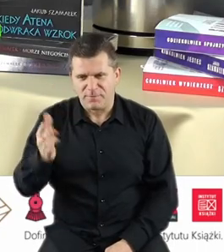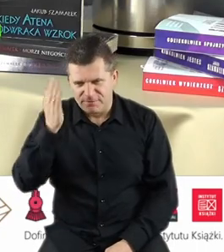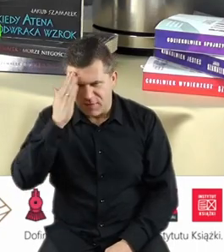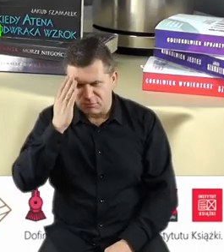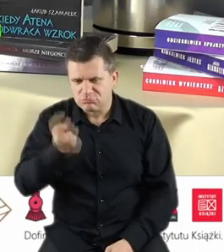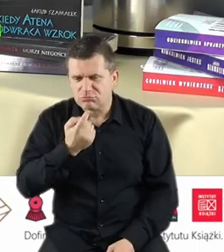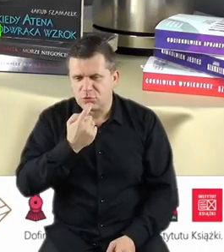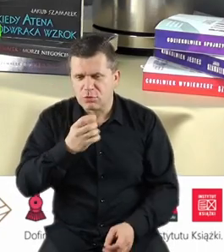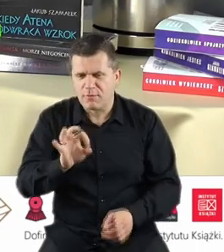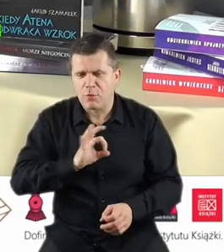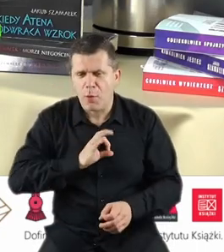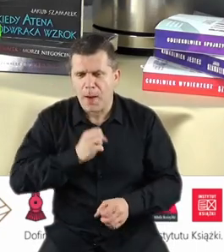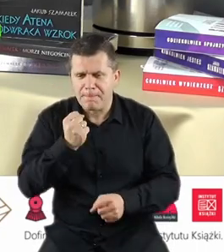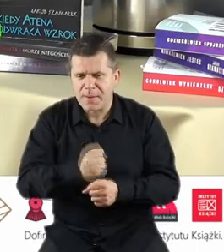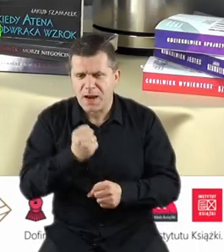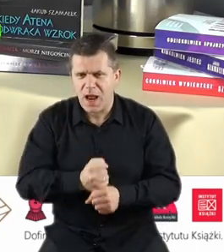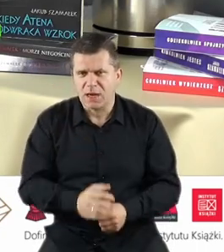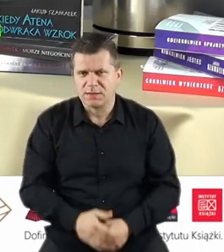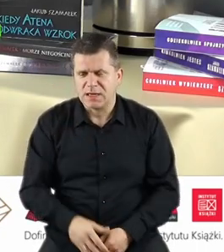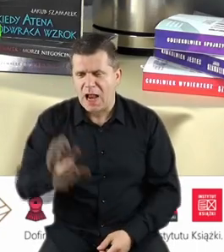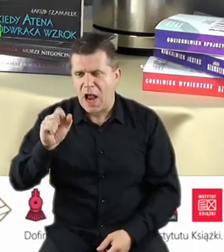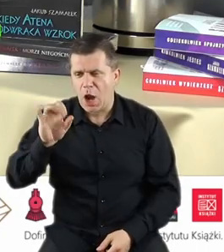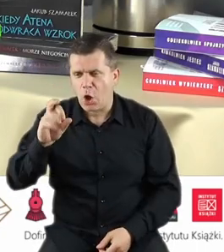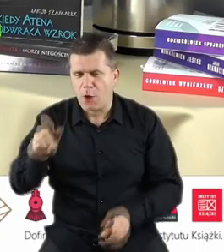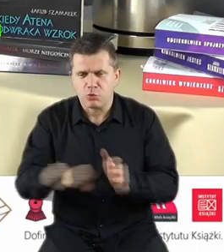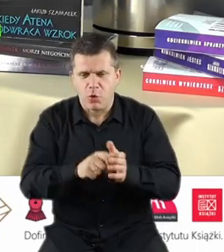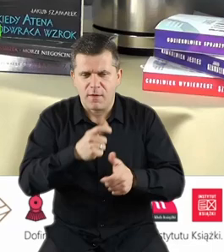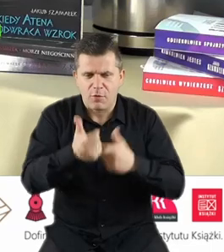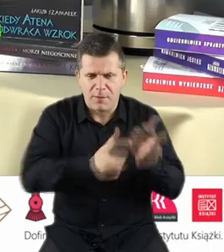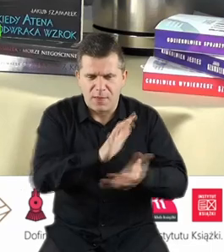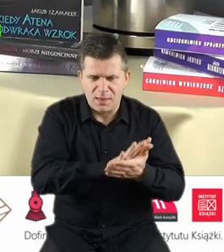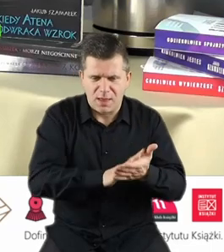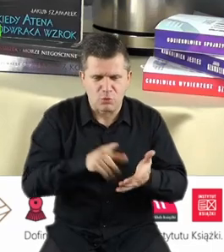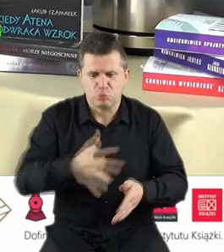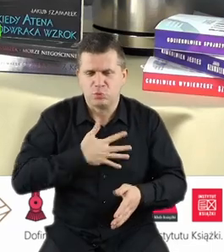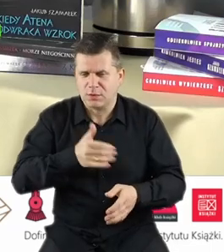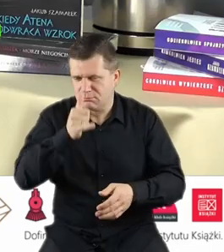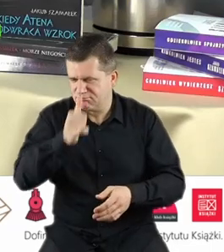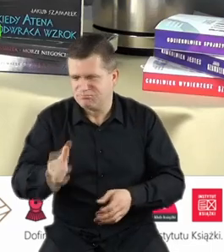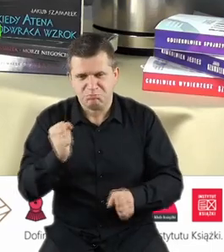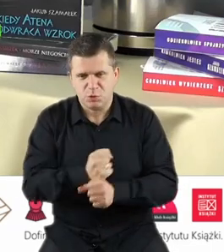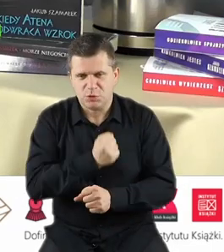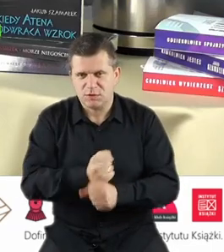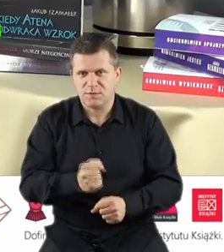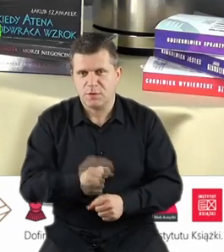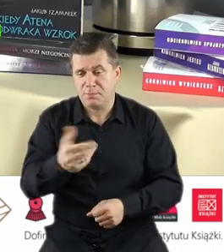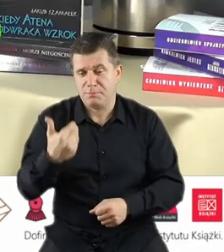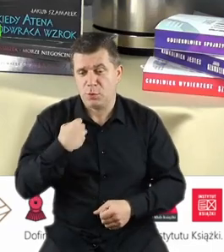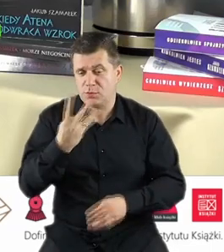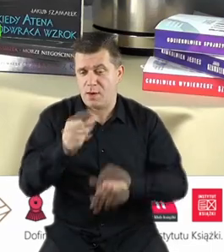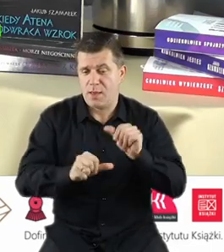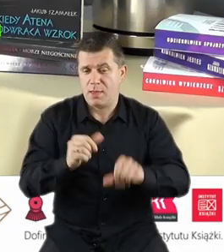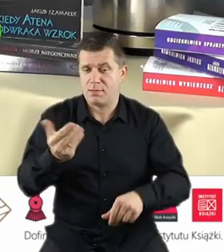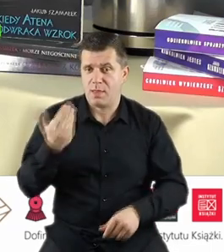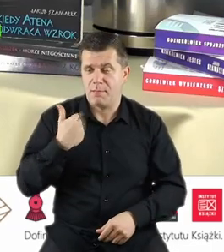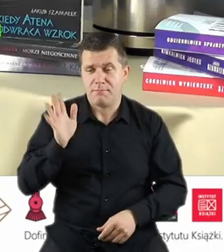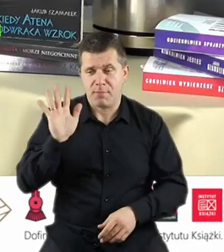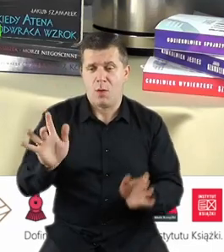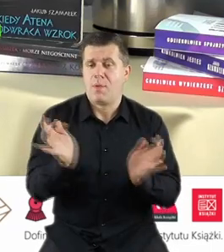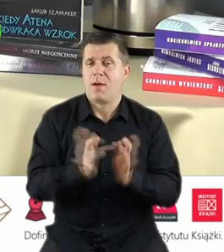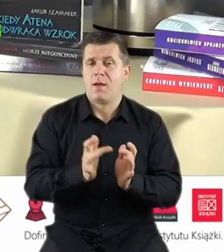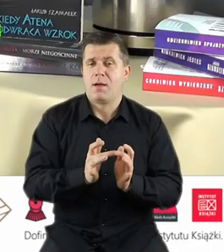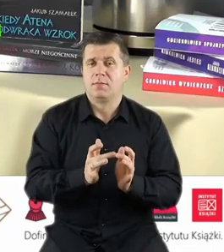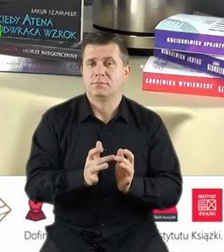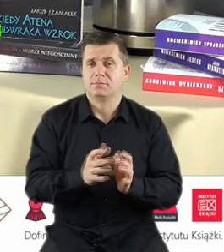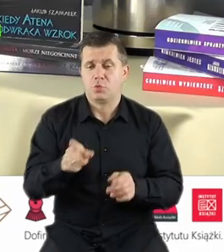moja praca? Jaki algorytm do generowania tekstu? Nie, to niemożliwe. No i to było 4 lata temu i miał rację, to jest